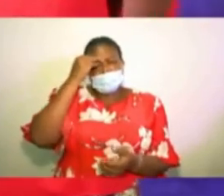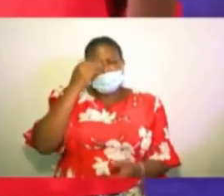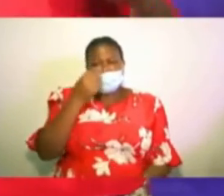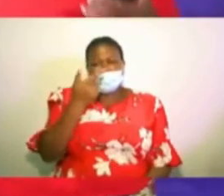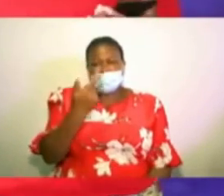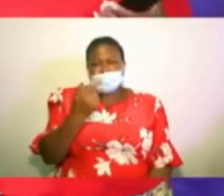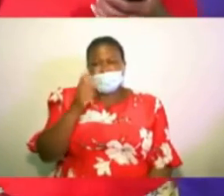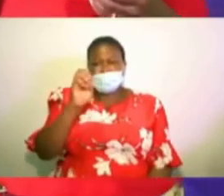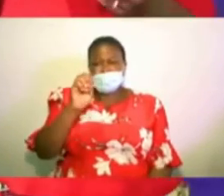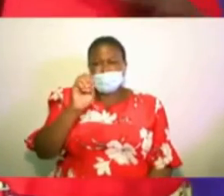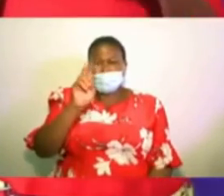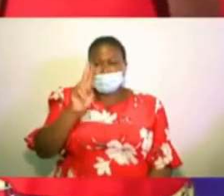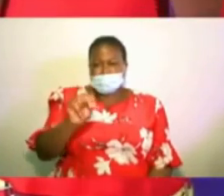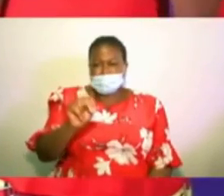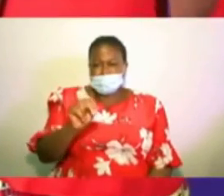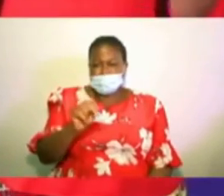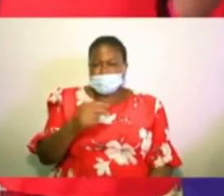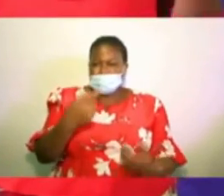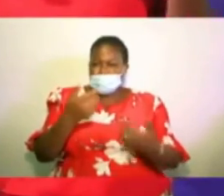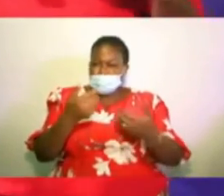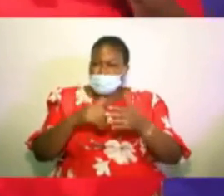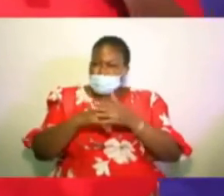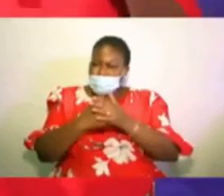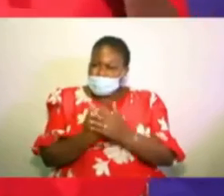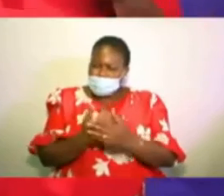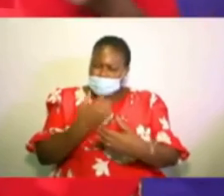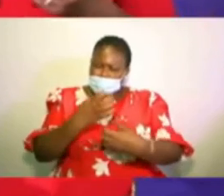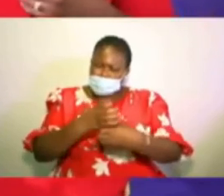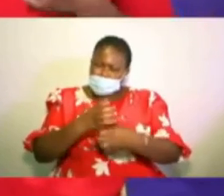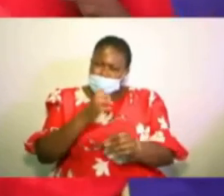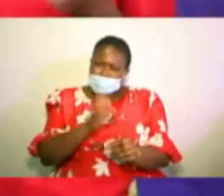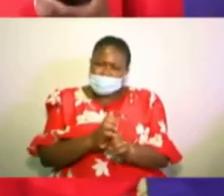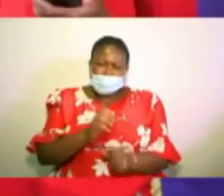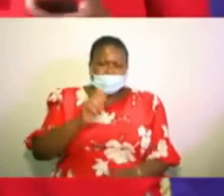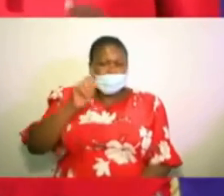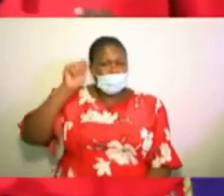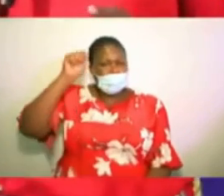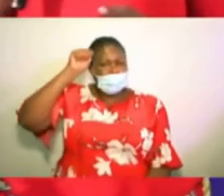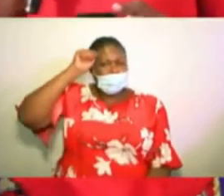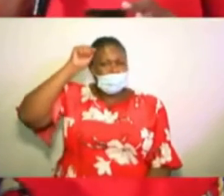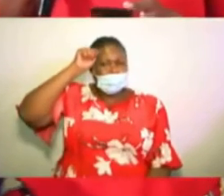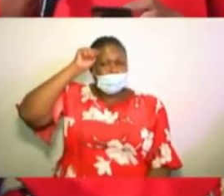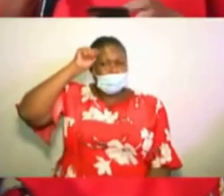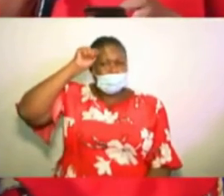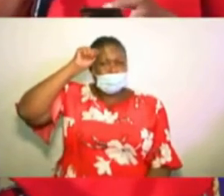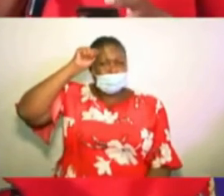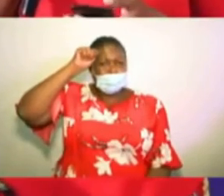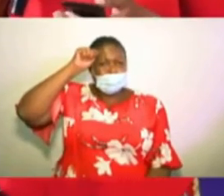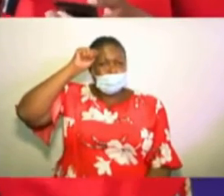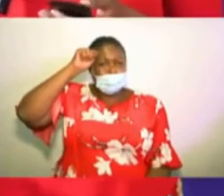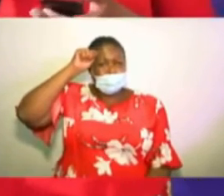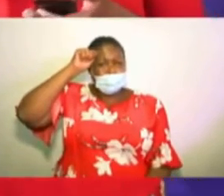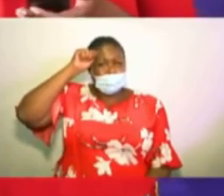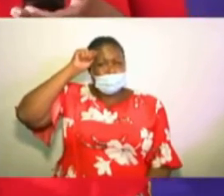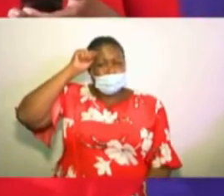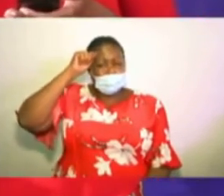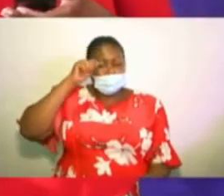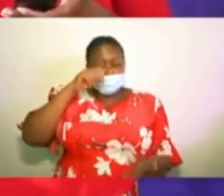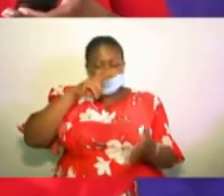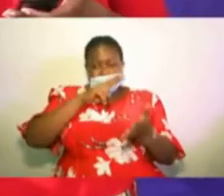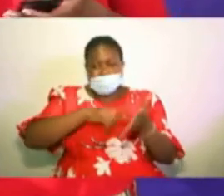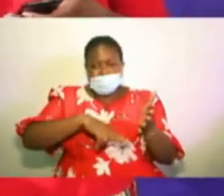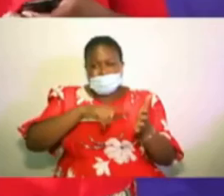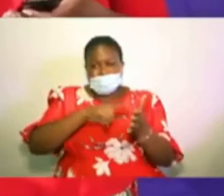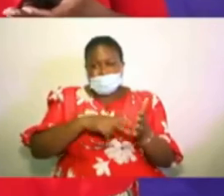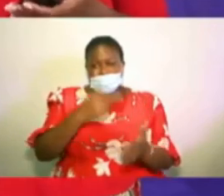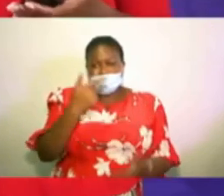J'y pensais, j'ai réfléchi ou bien je pensais à la création d'Adam. When we read Genesis 2 and